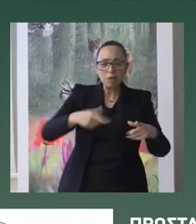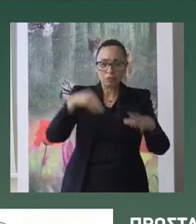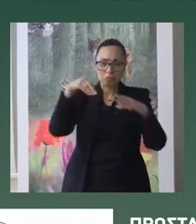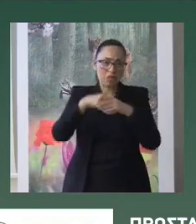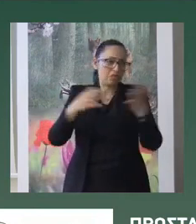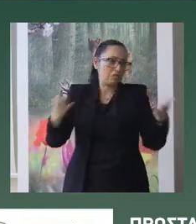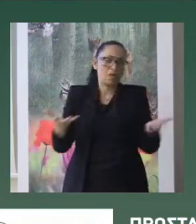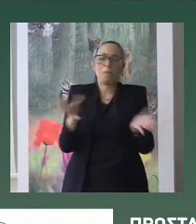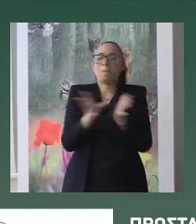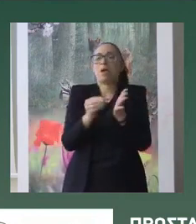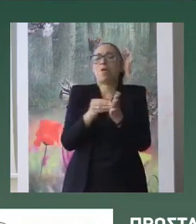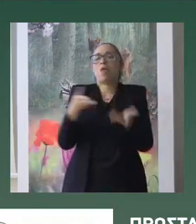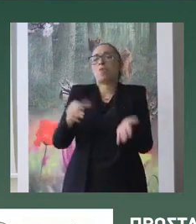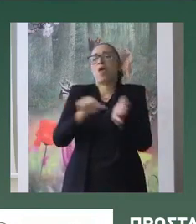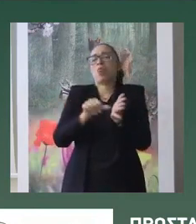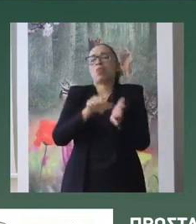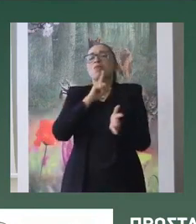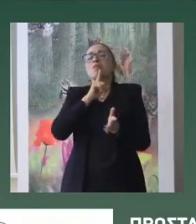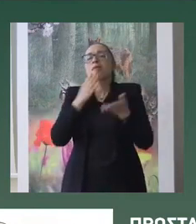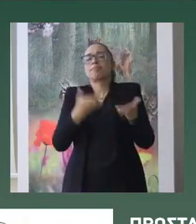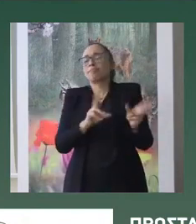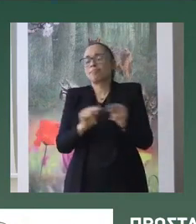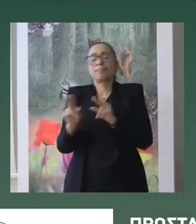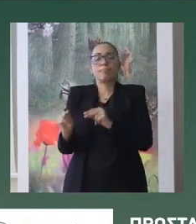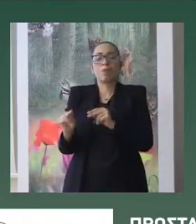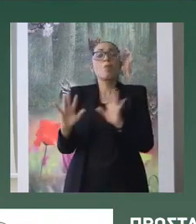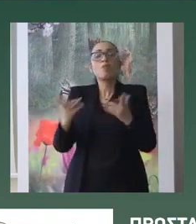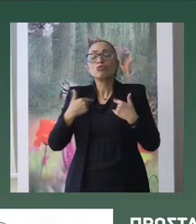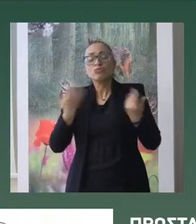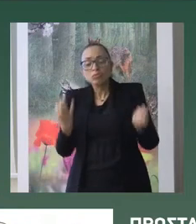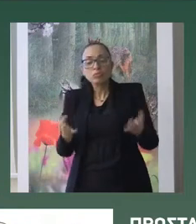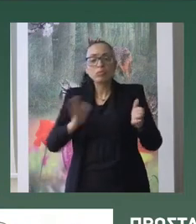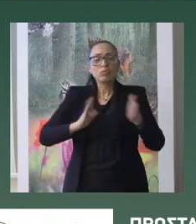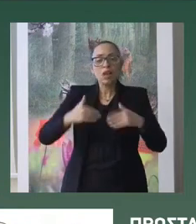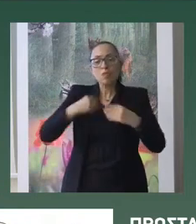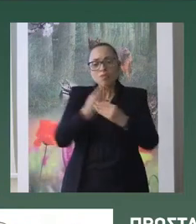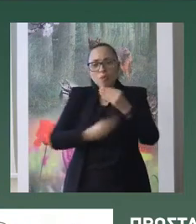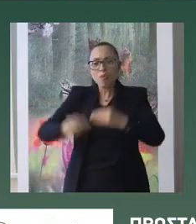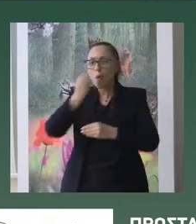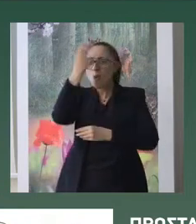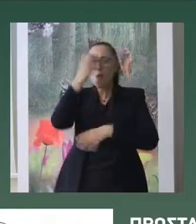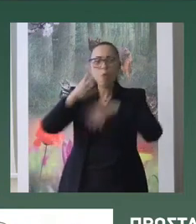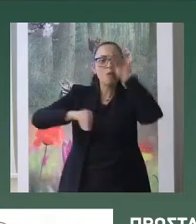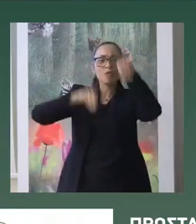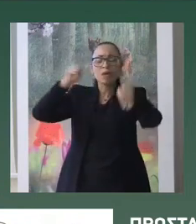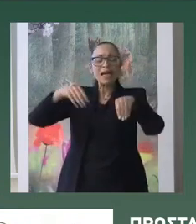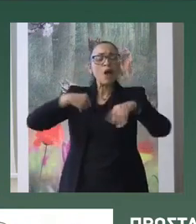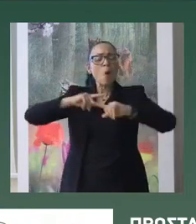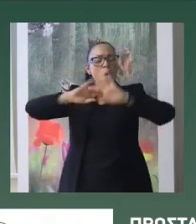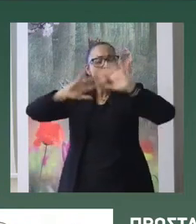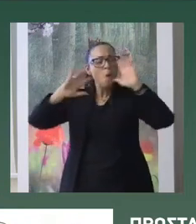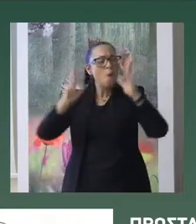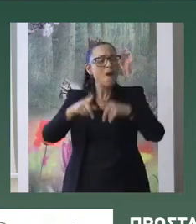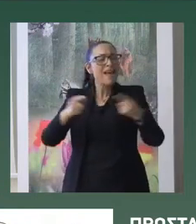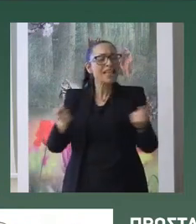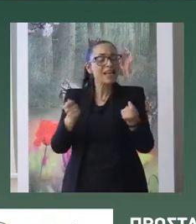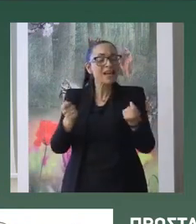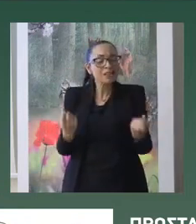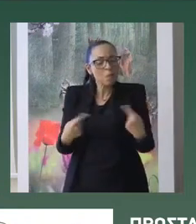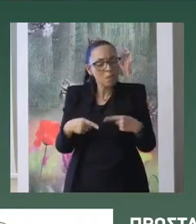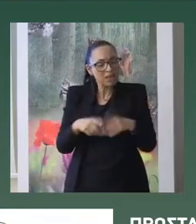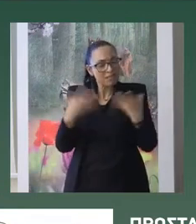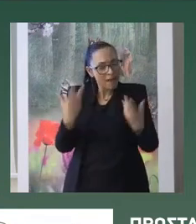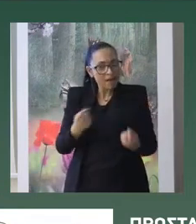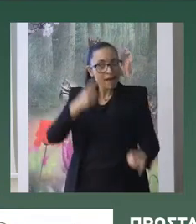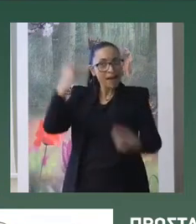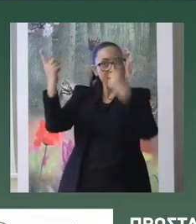της Αθήνας βέβαια ή ελληνικών πόλων τόσο πολύ, και πόσο φροντίζω να έχω περισσότερη βλάστηση. Και γιατί τα κάνεις όλα αυτά? Γιατί μαζί έρχεται